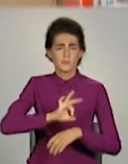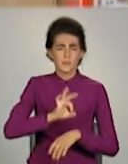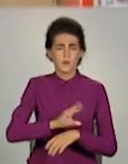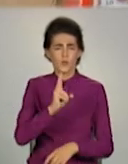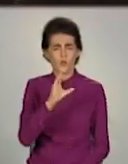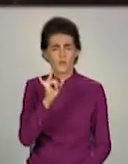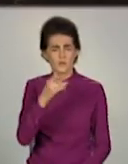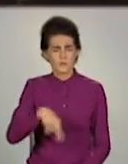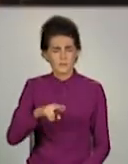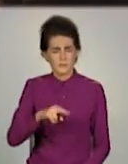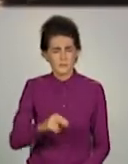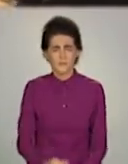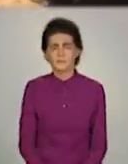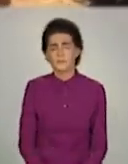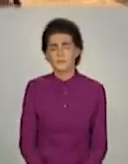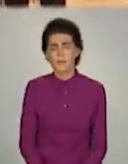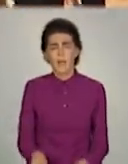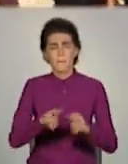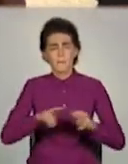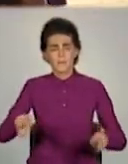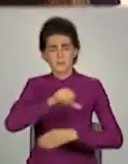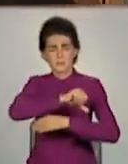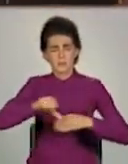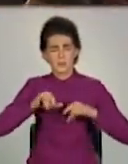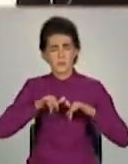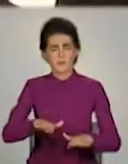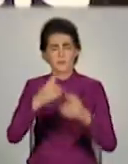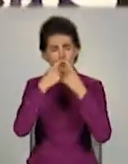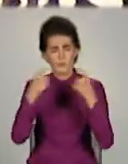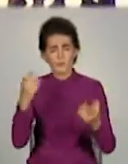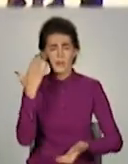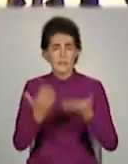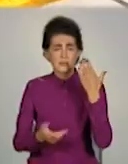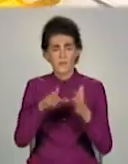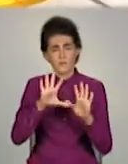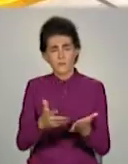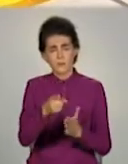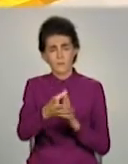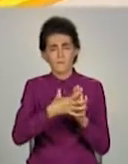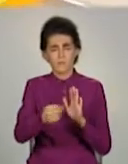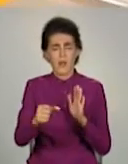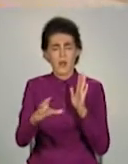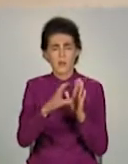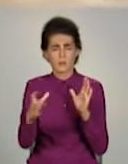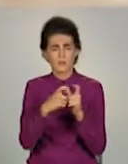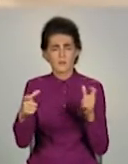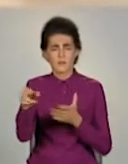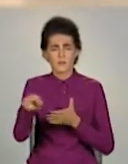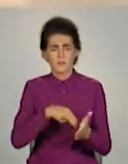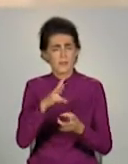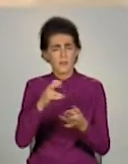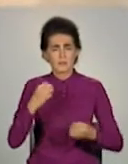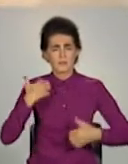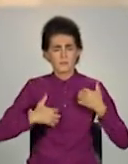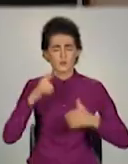переболіла ковідом. Однак у Міністерстві закордонних справ попереджають, навіть якщо ви отримали електронний сертифікат, не варто квапитися